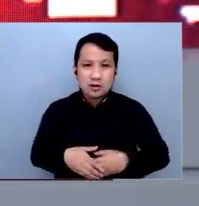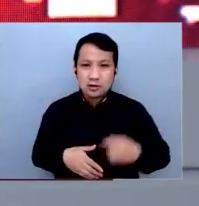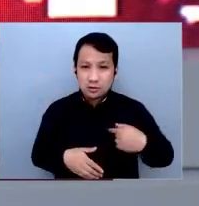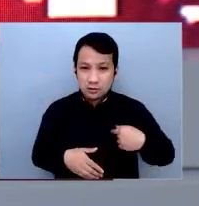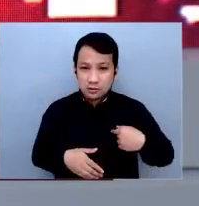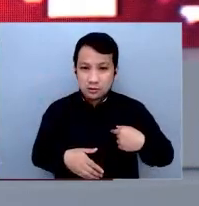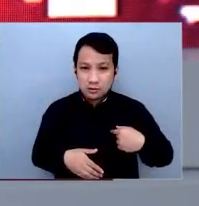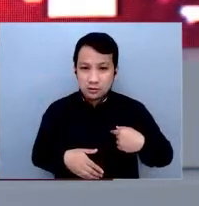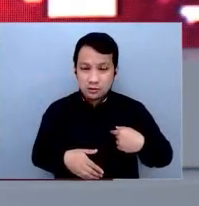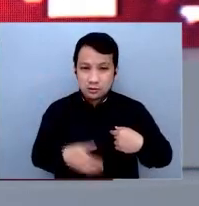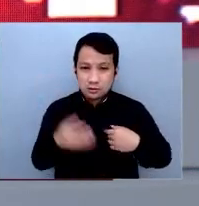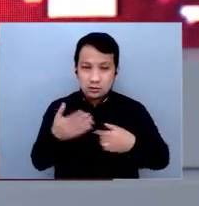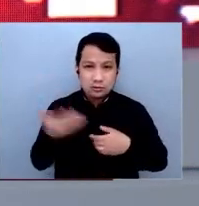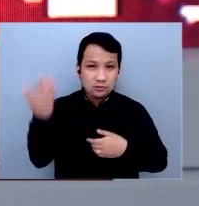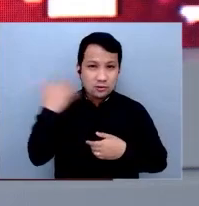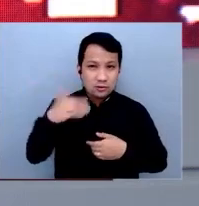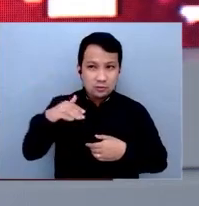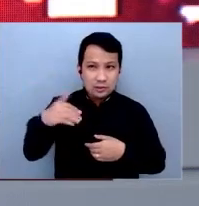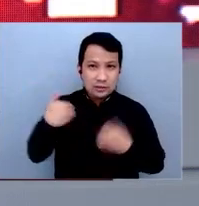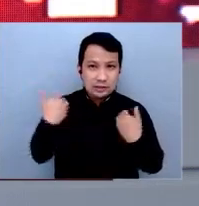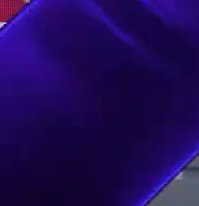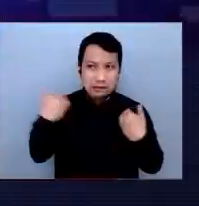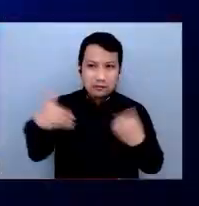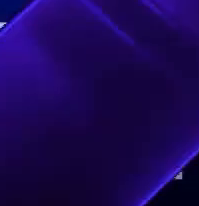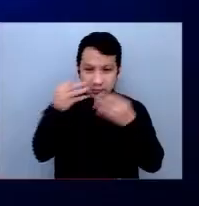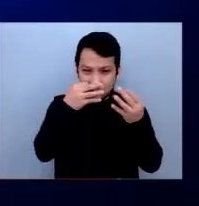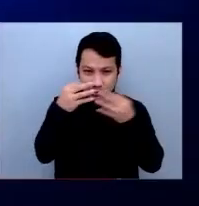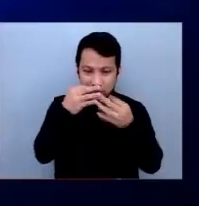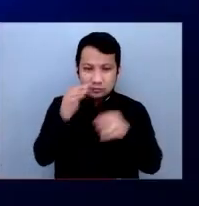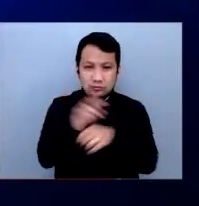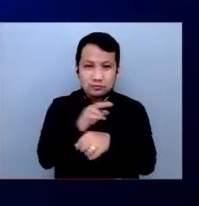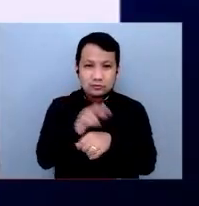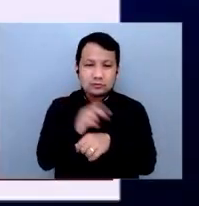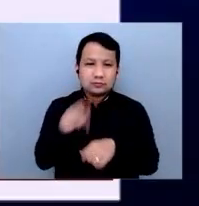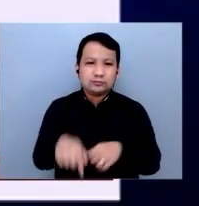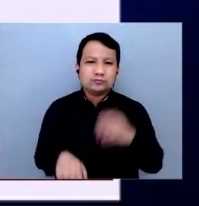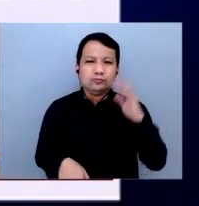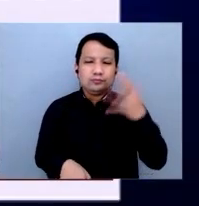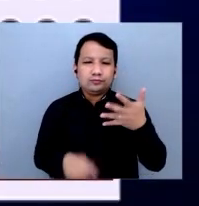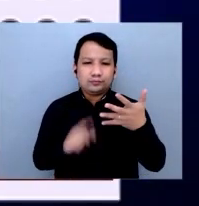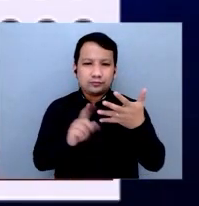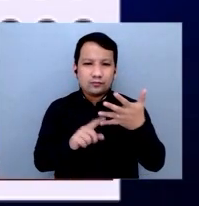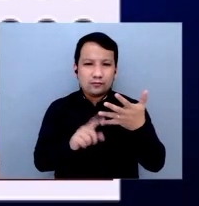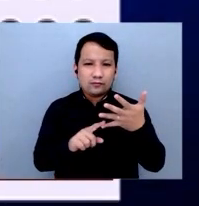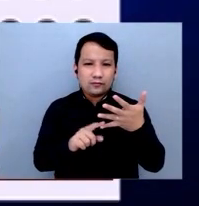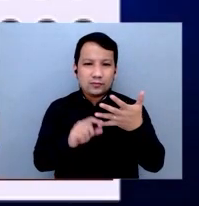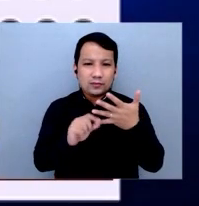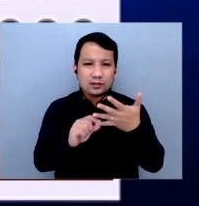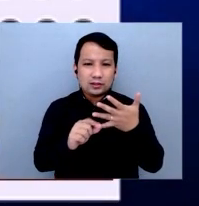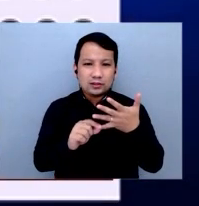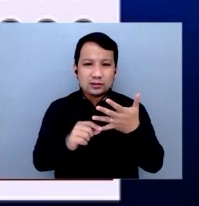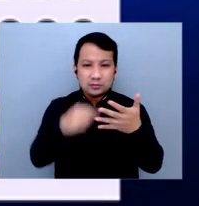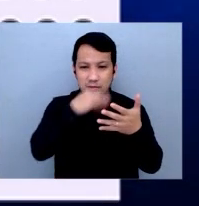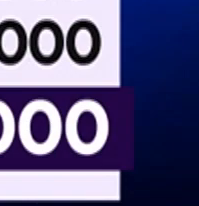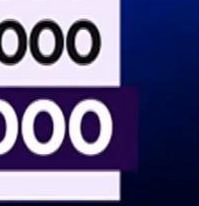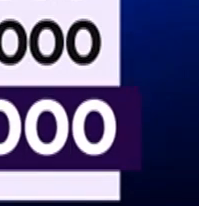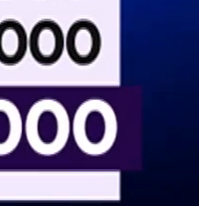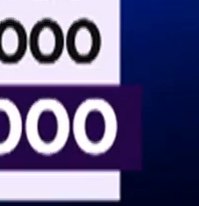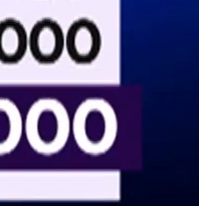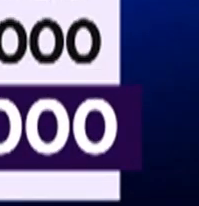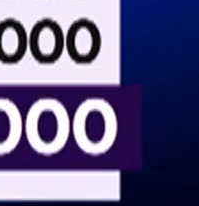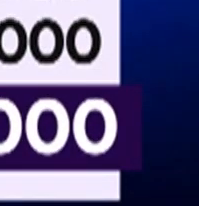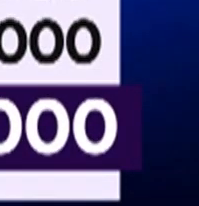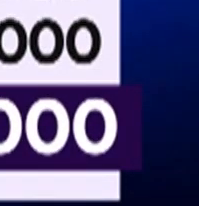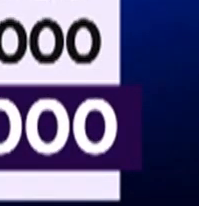naive drug user noong kaniyang kabataan. Katunayan, panglima sa top searches sa Google si Pacman na may higit 10,000